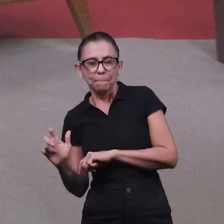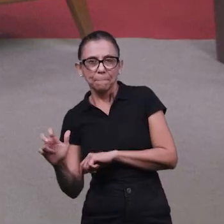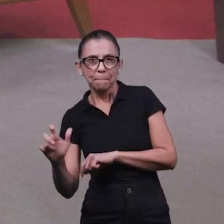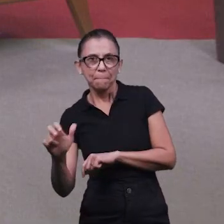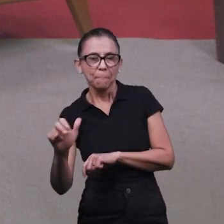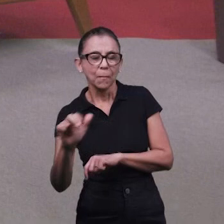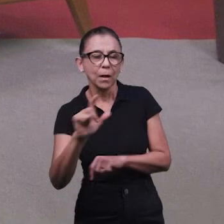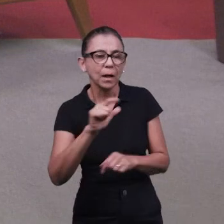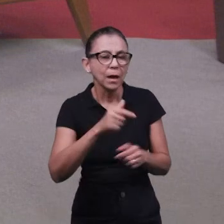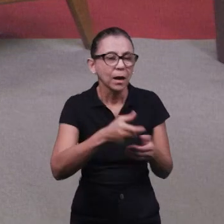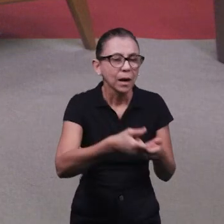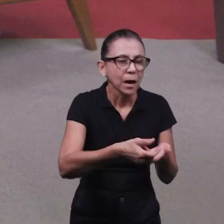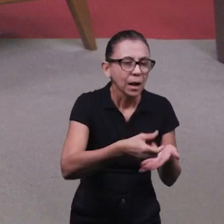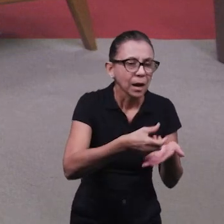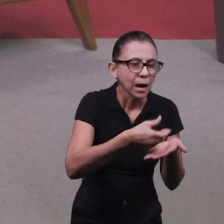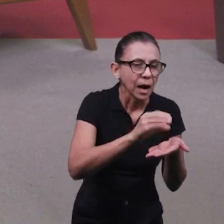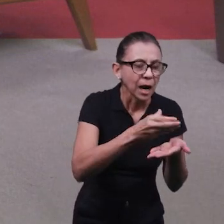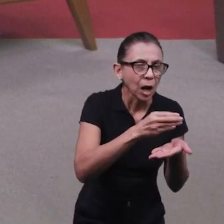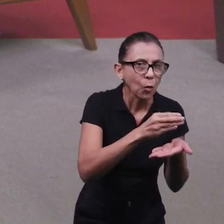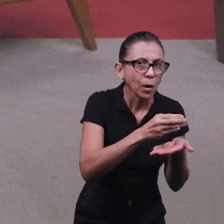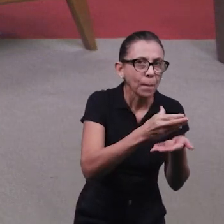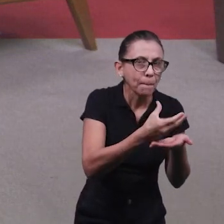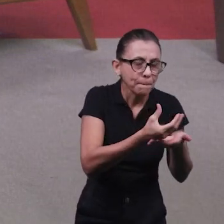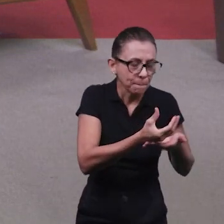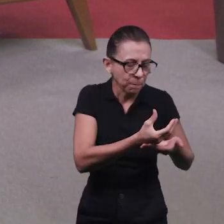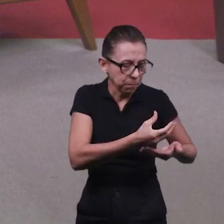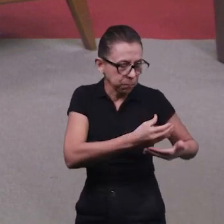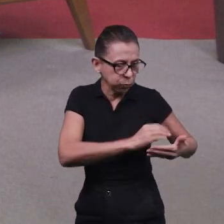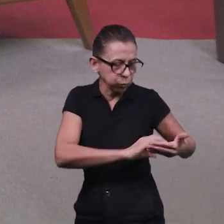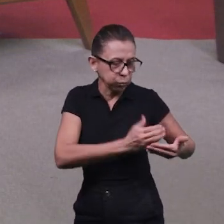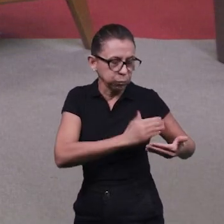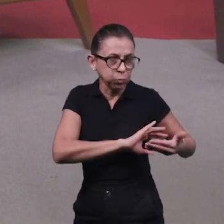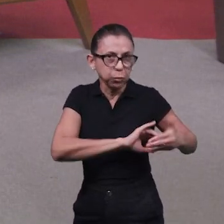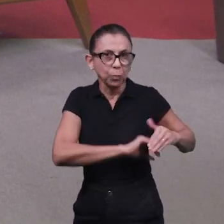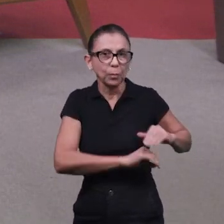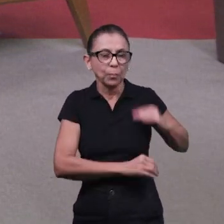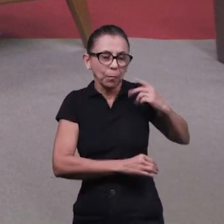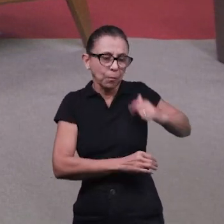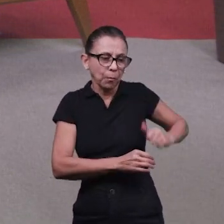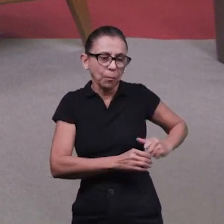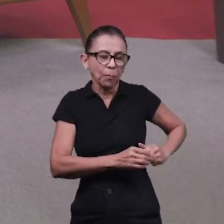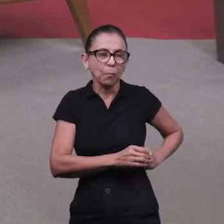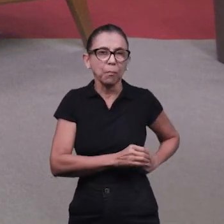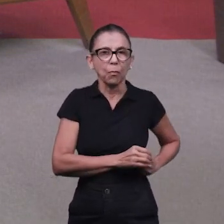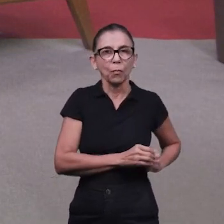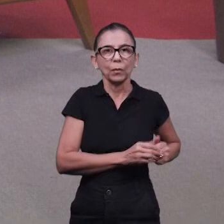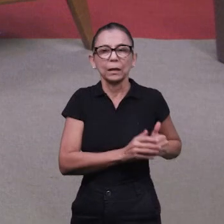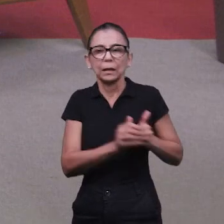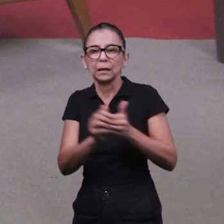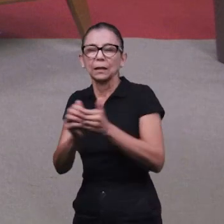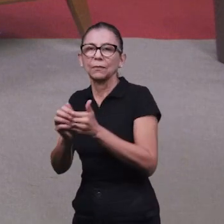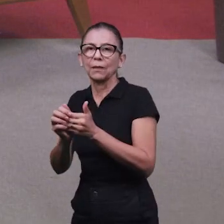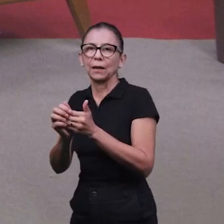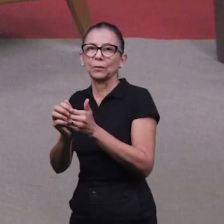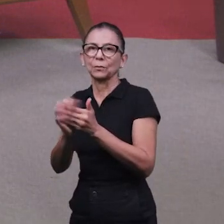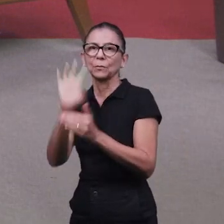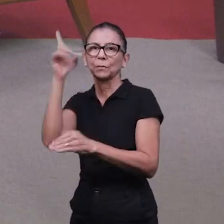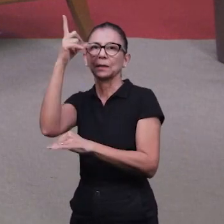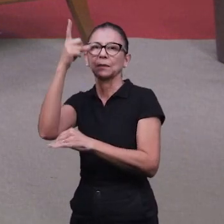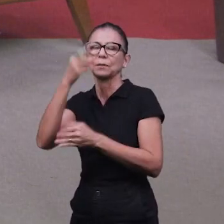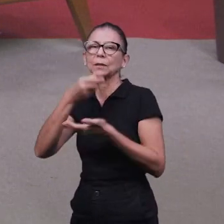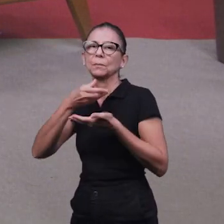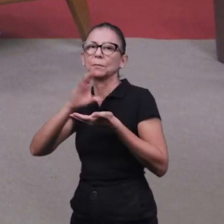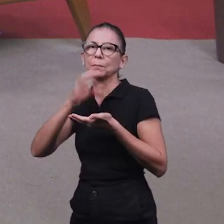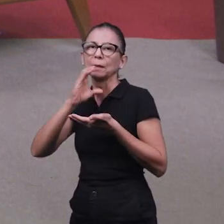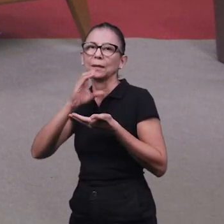du puits et l'ont apporté à David. Un autre aspect prophétique, parce que Josias, Sergio, ce puits était à côté de la porte. Et